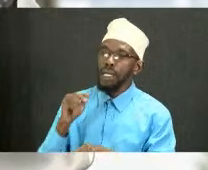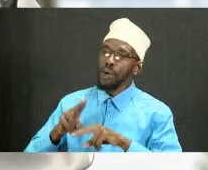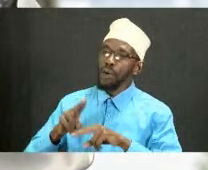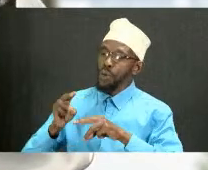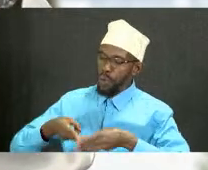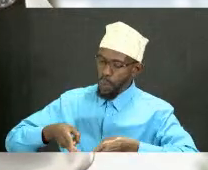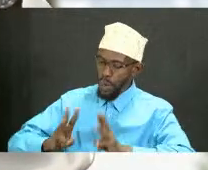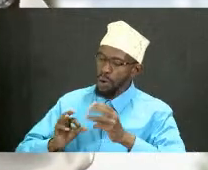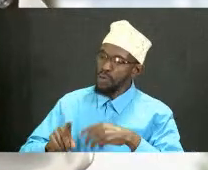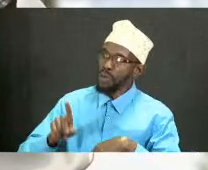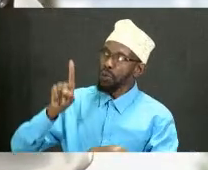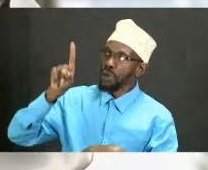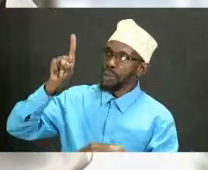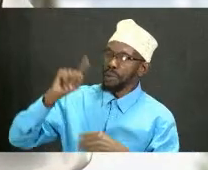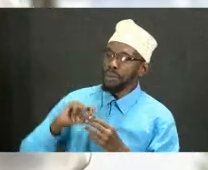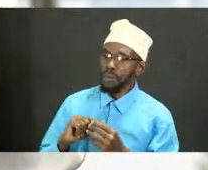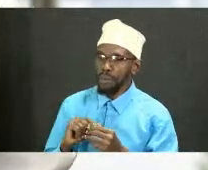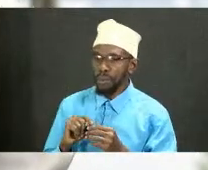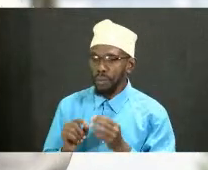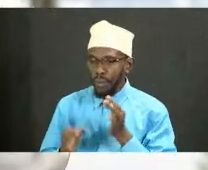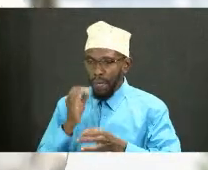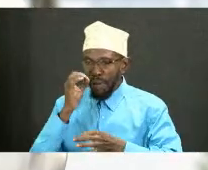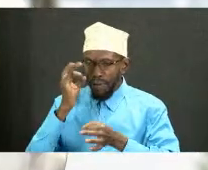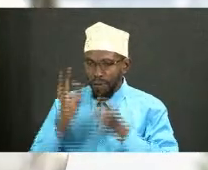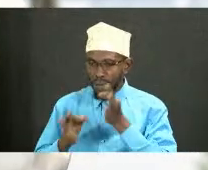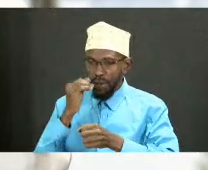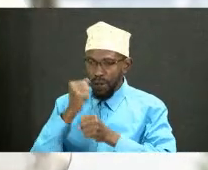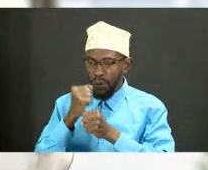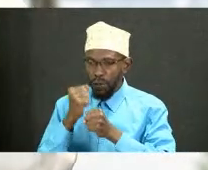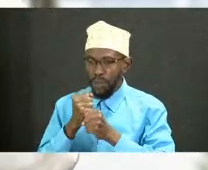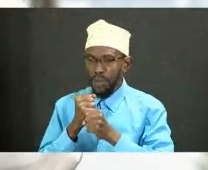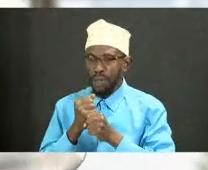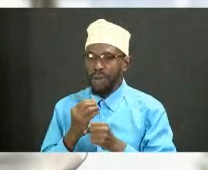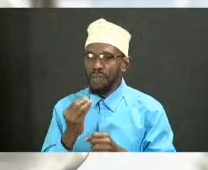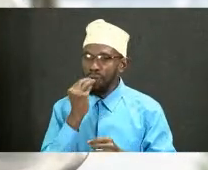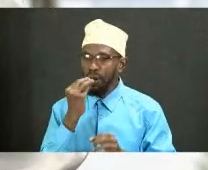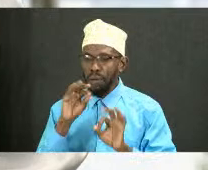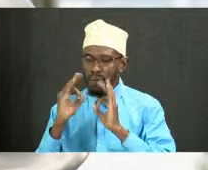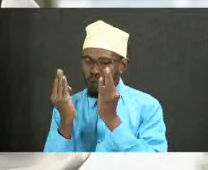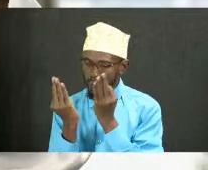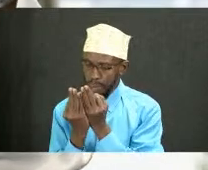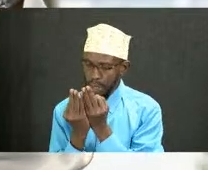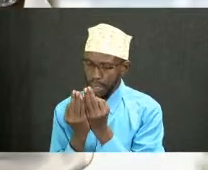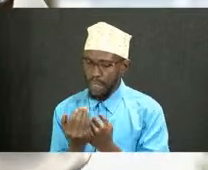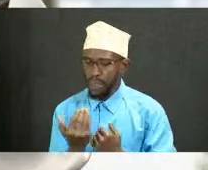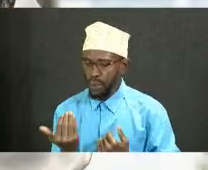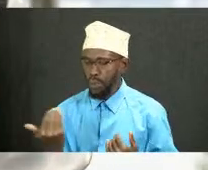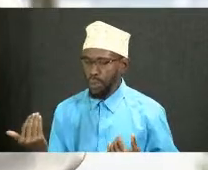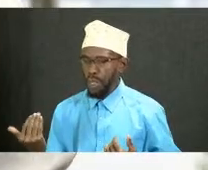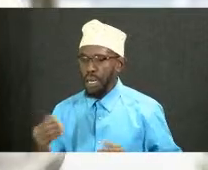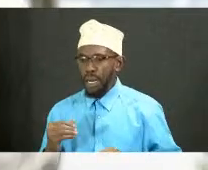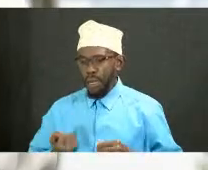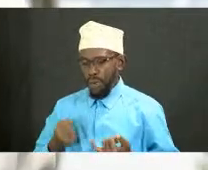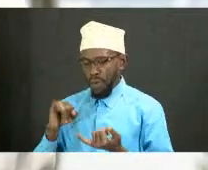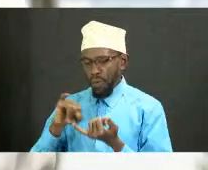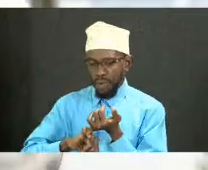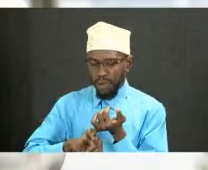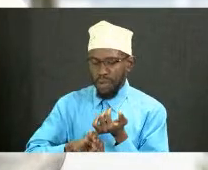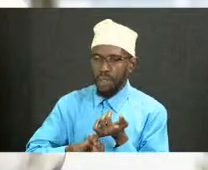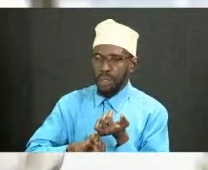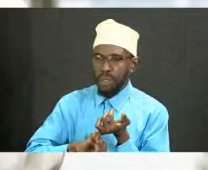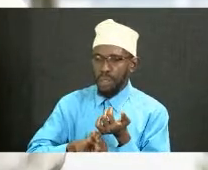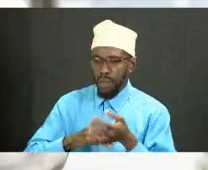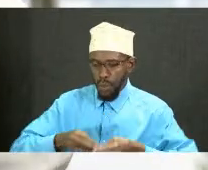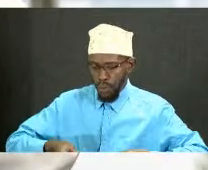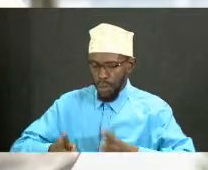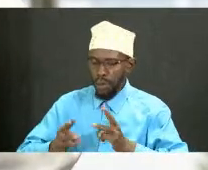fi sabilillah, yuko katika njia ya Mwenyezi Mungu. Akiwa anafanya kazi hii aweze kulisha familia yake, watoto wake na mke wake, kwa hivyo